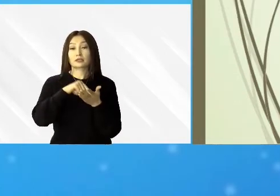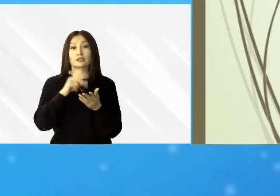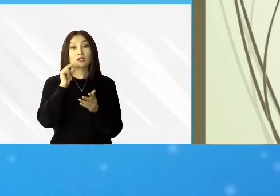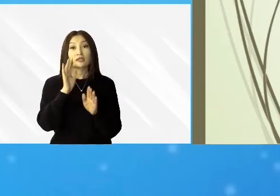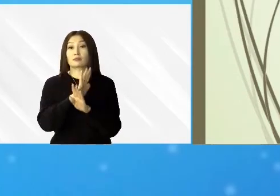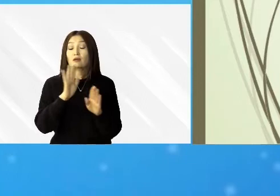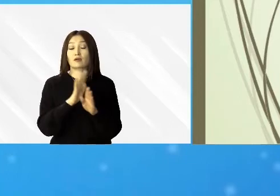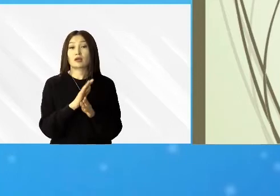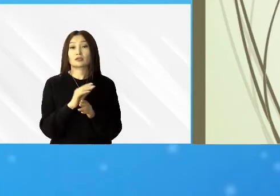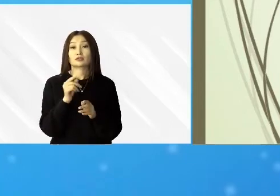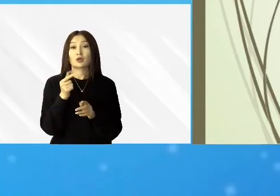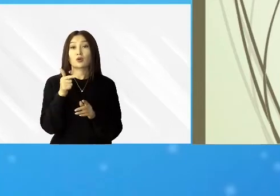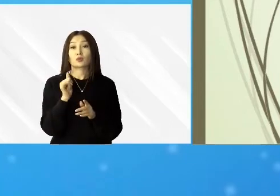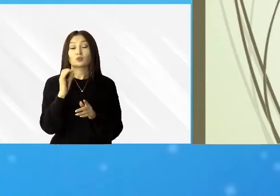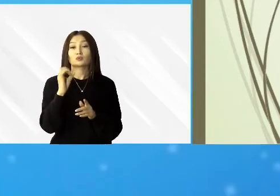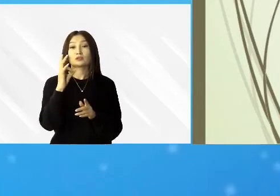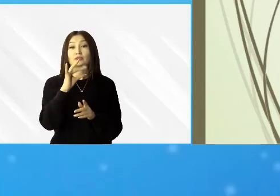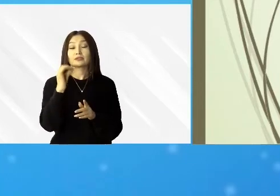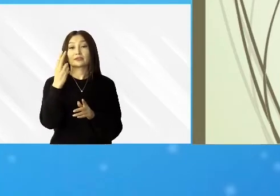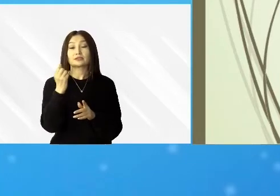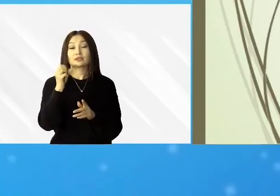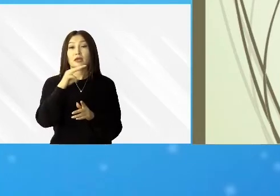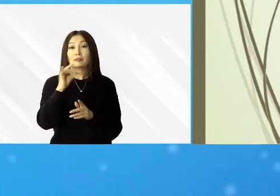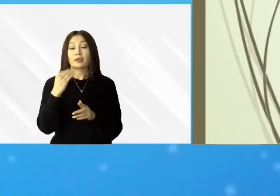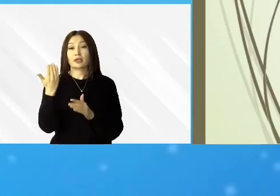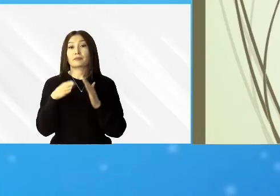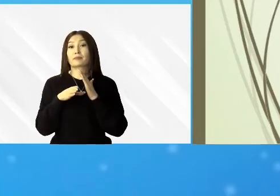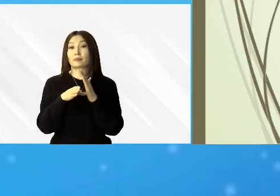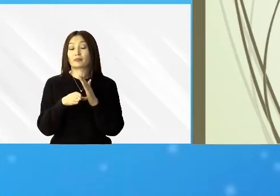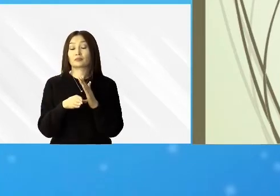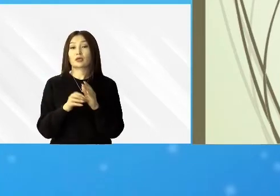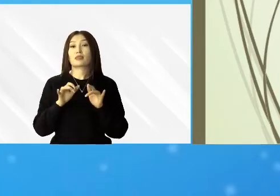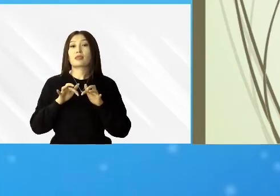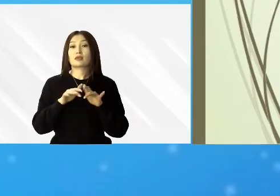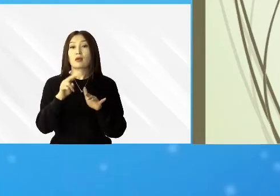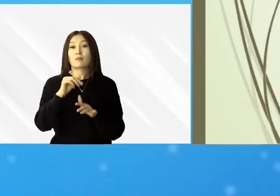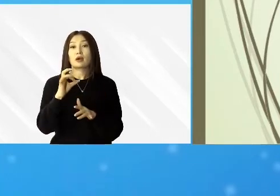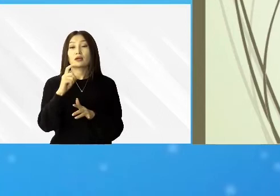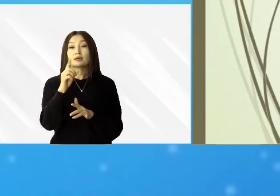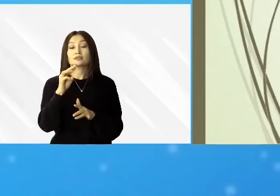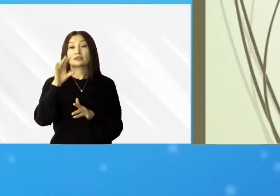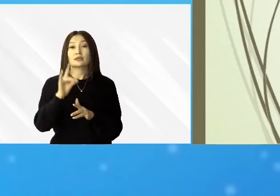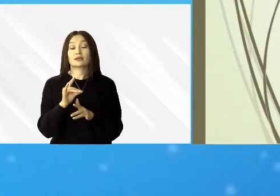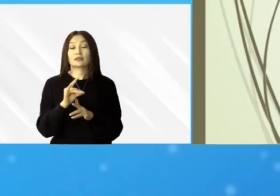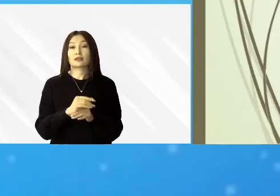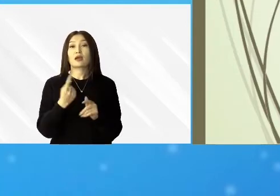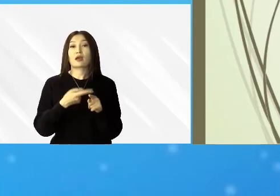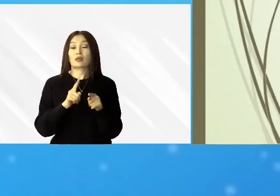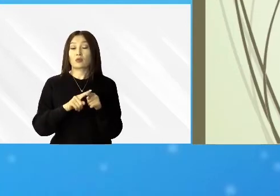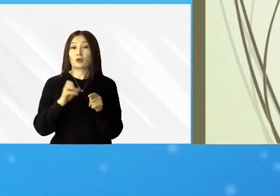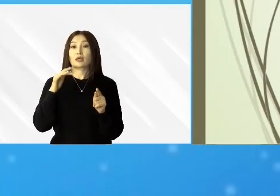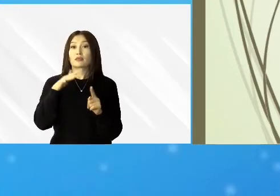не справляются с гусеницами и бабочками. Им на помощь приходят насекомые-паразиты, наездники,